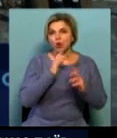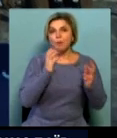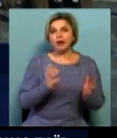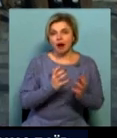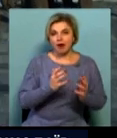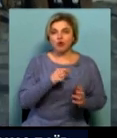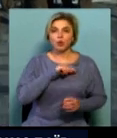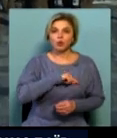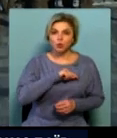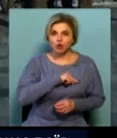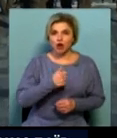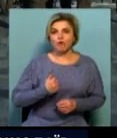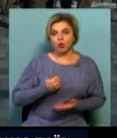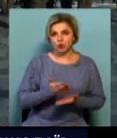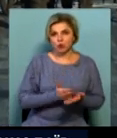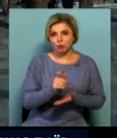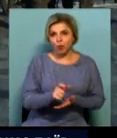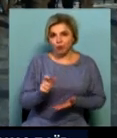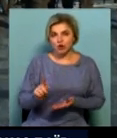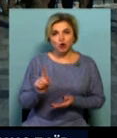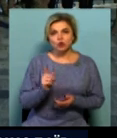душі військовослужбовців, щоб він